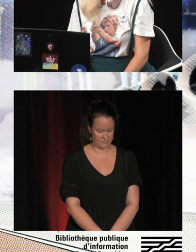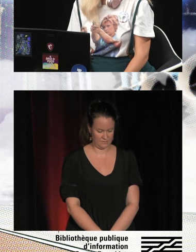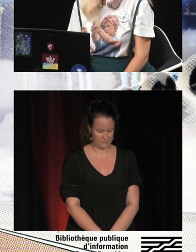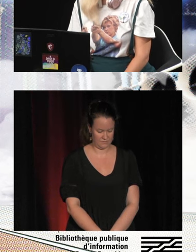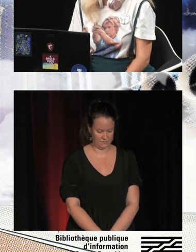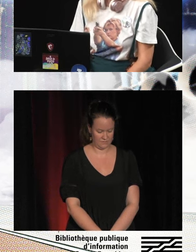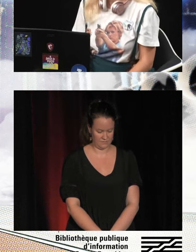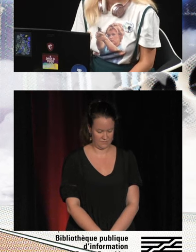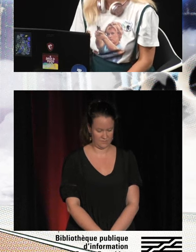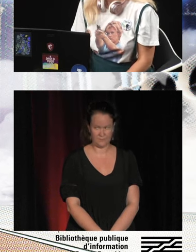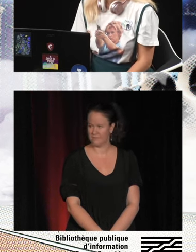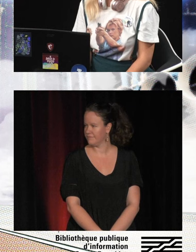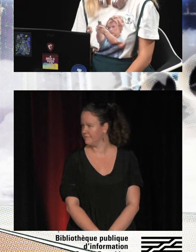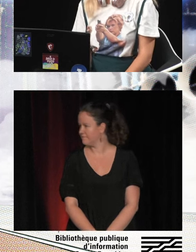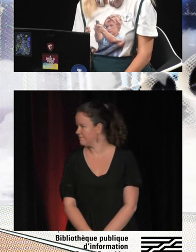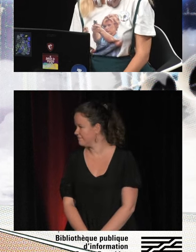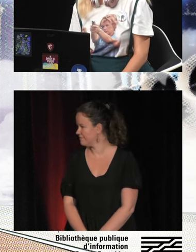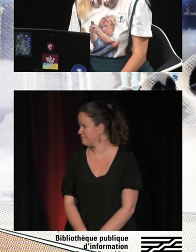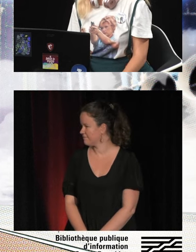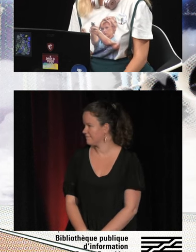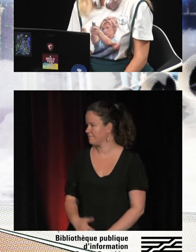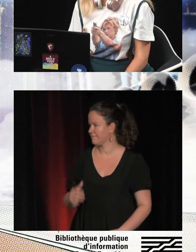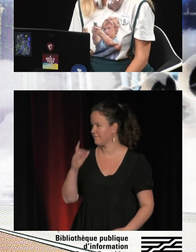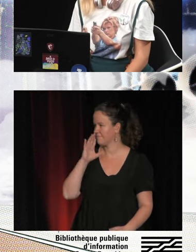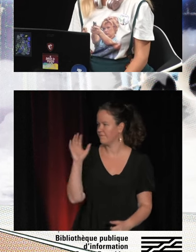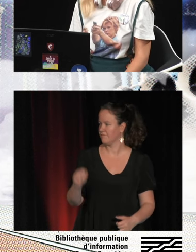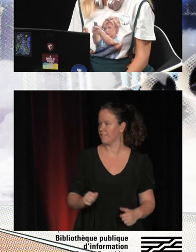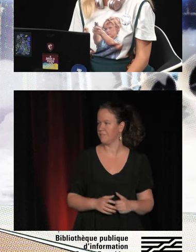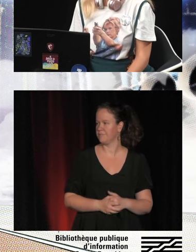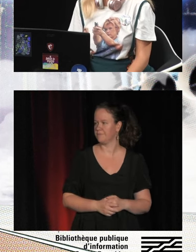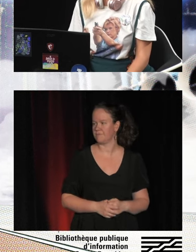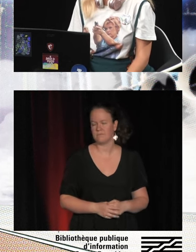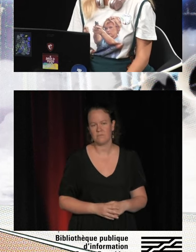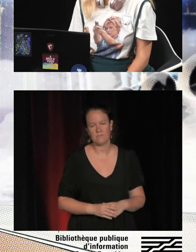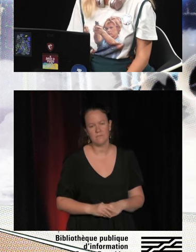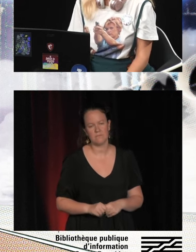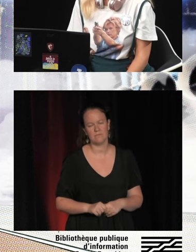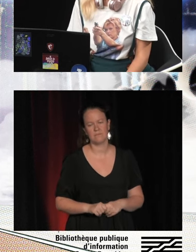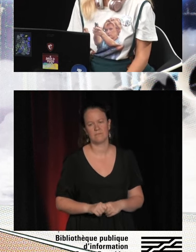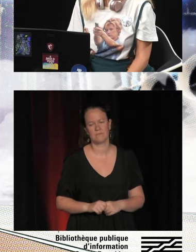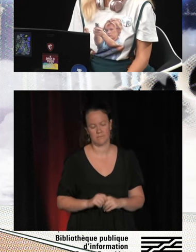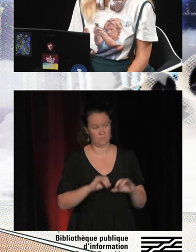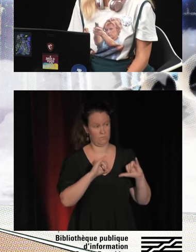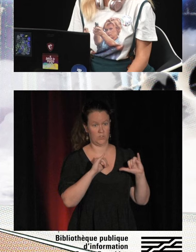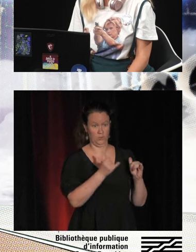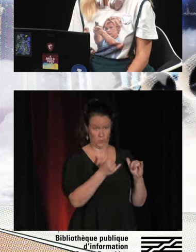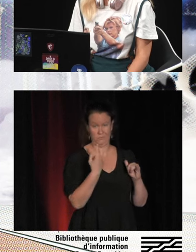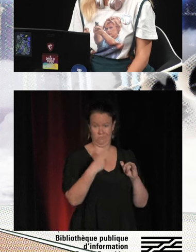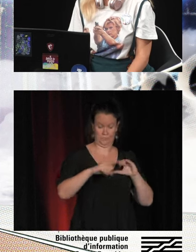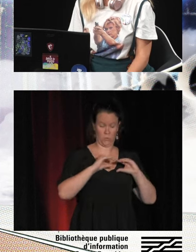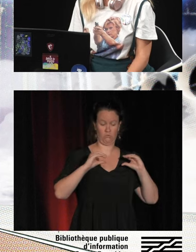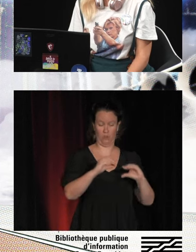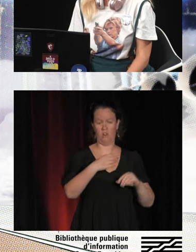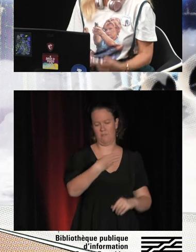Et oui, je vois Nitzel qui parle de la version Mega Drive. Bah, pour vous donner aussi une idée de... Donc, le jeu est sorti sur Mega Drive 2 ans